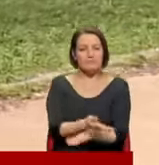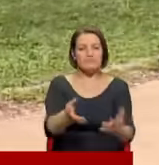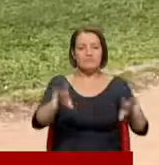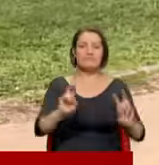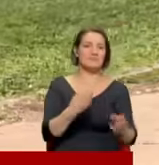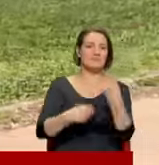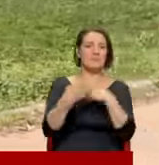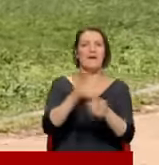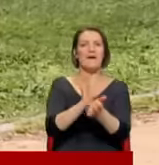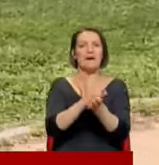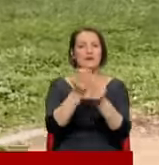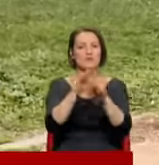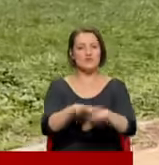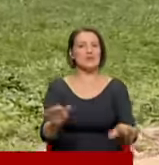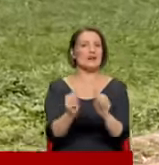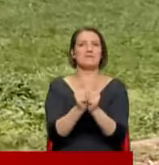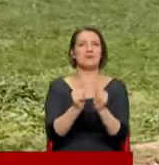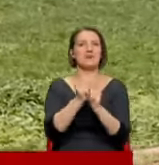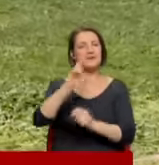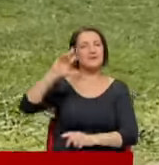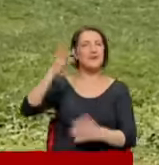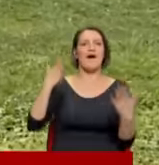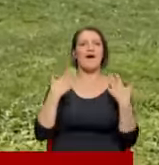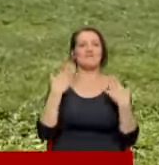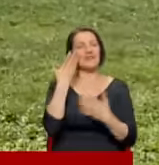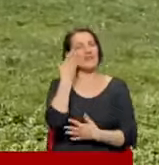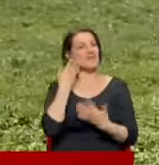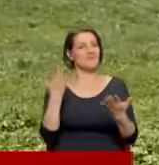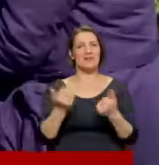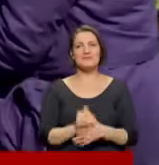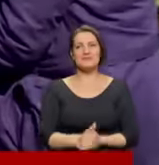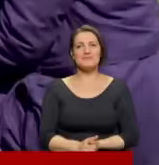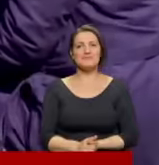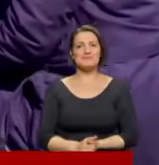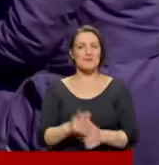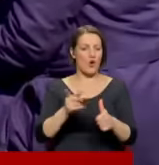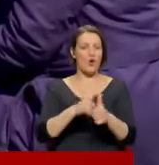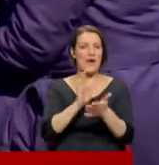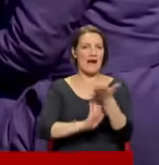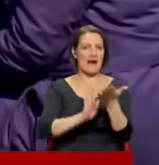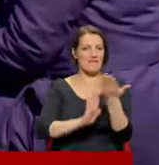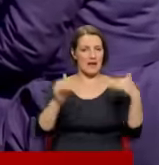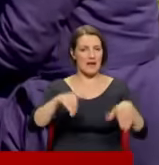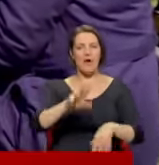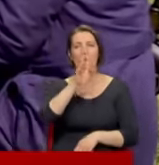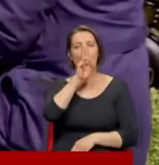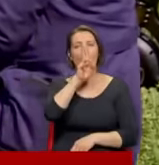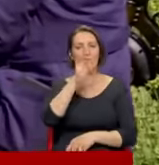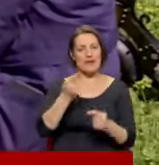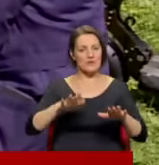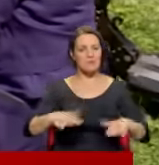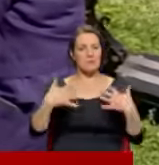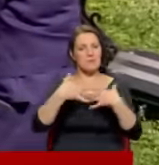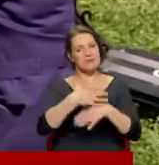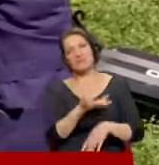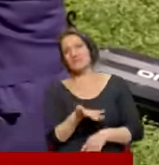yaptı. Aileler çocuklarıyla birlikte güneşli havanın tadını çıkardı. Önce kahvaltıya geldik. Öğlenliğinde biraz daha durup akşama